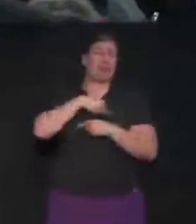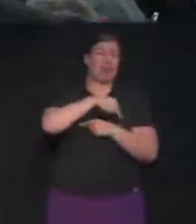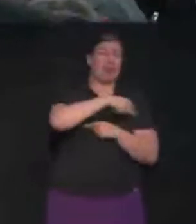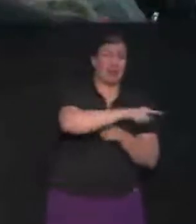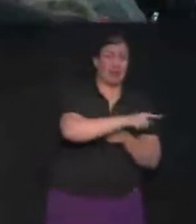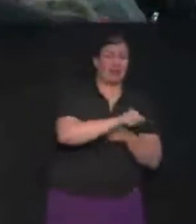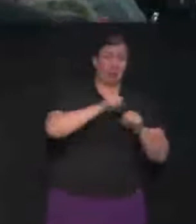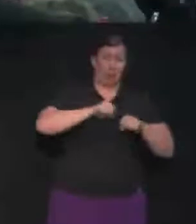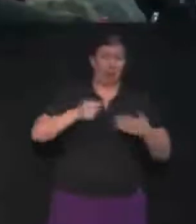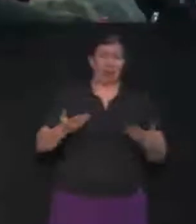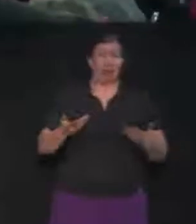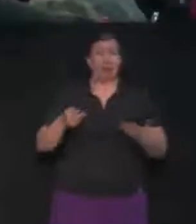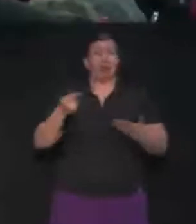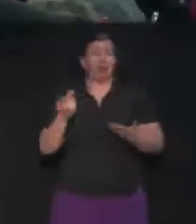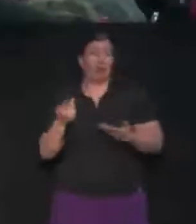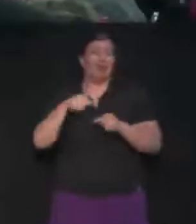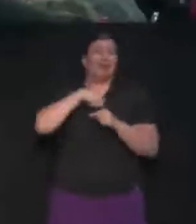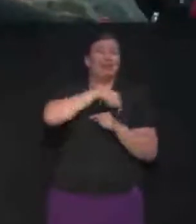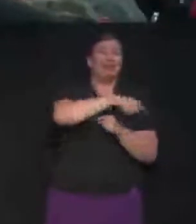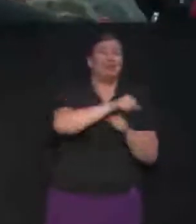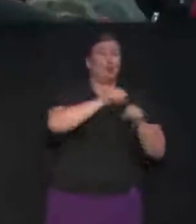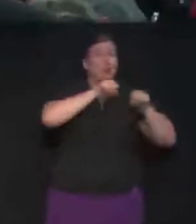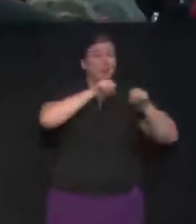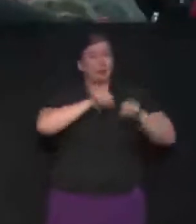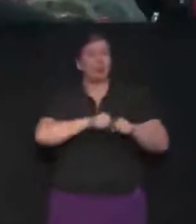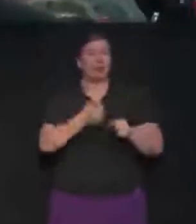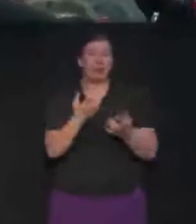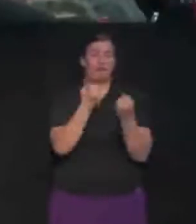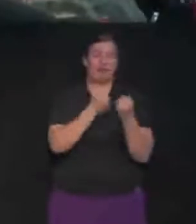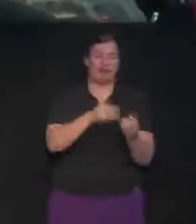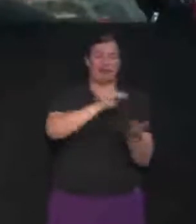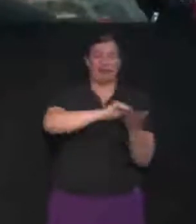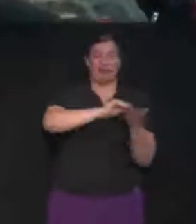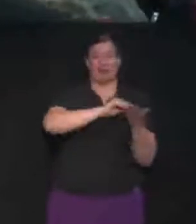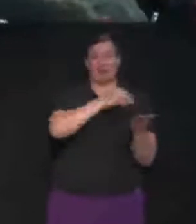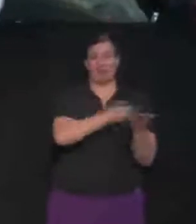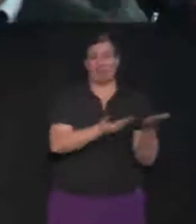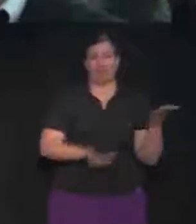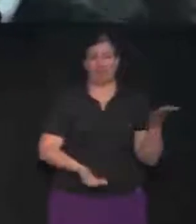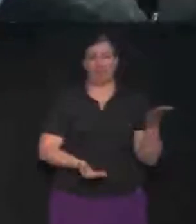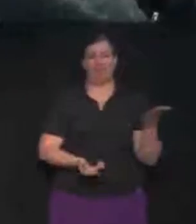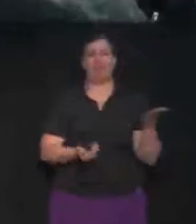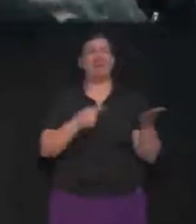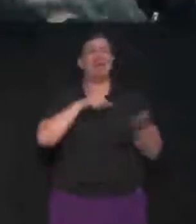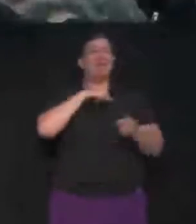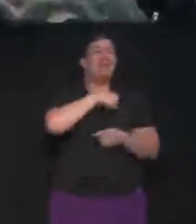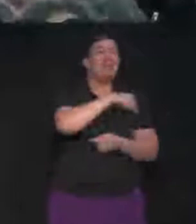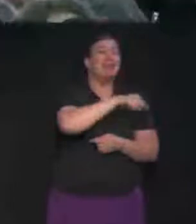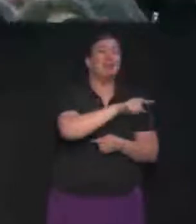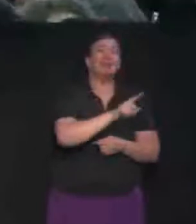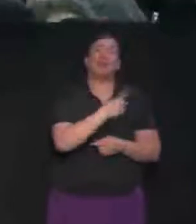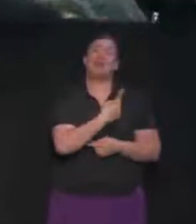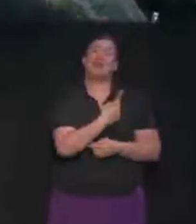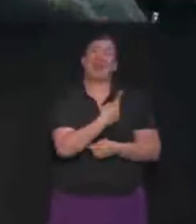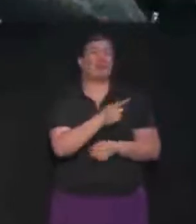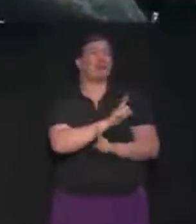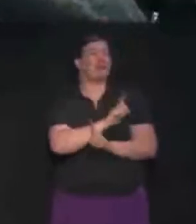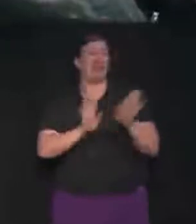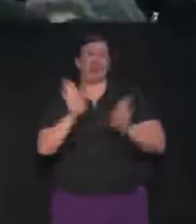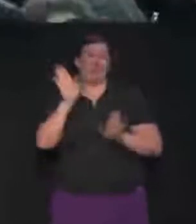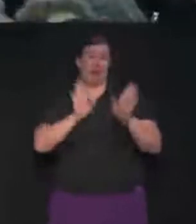der legation festgeschrieben Delegation sind undemokratisch es ist zwar schön dass Leute sich über Delegation